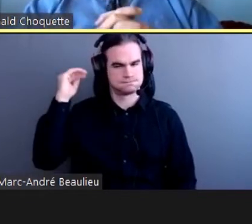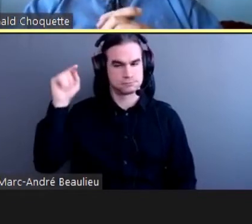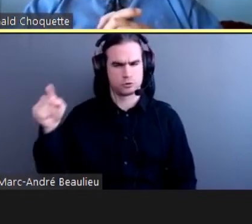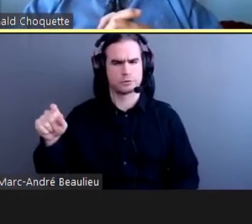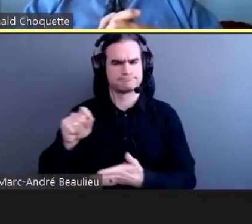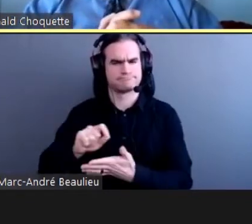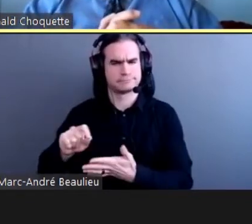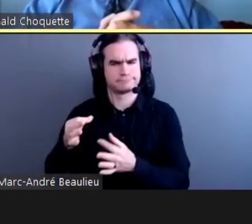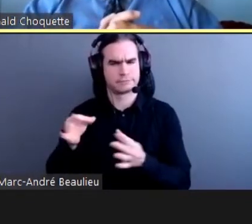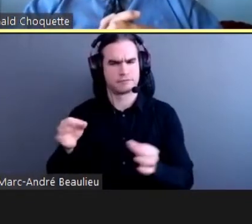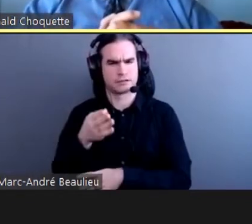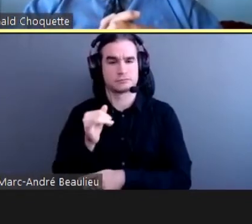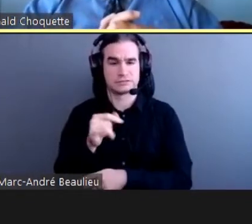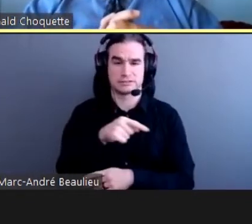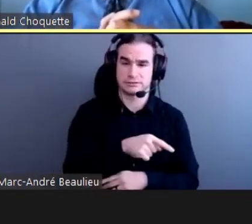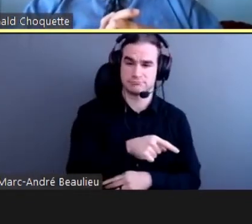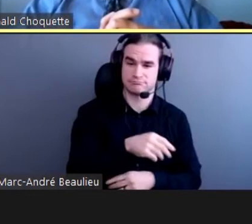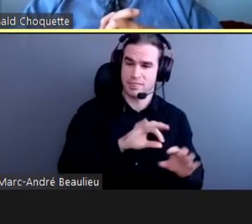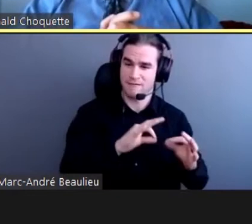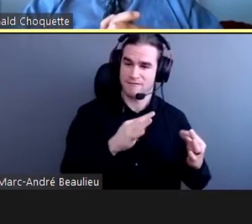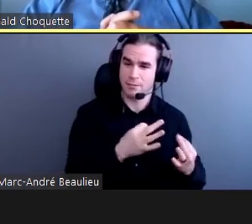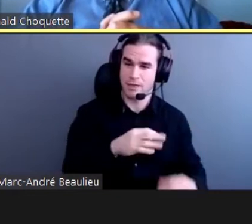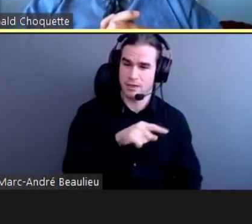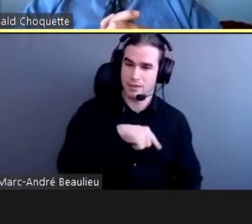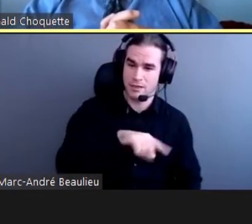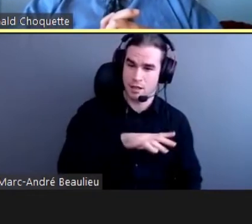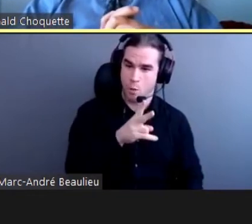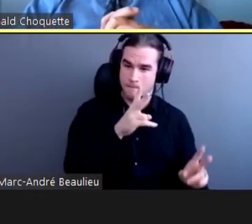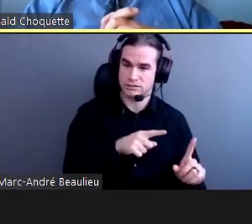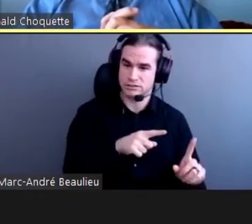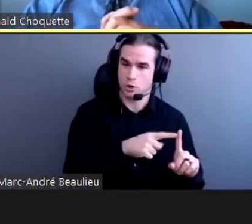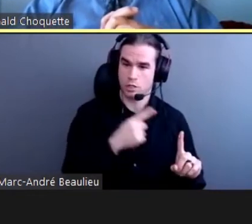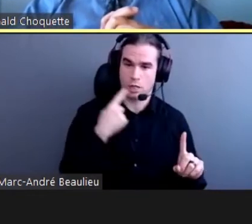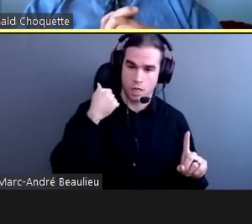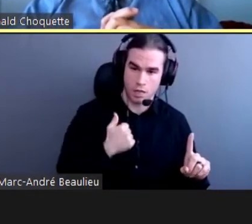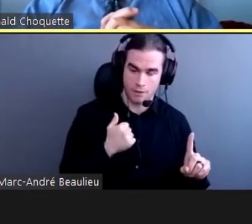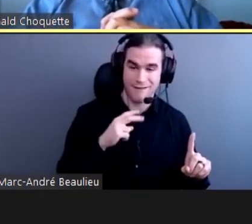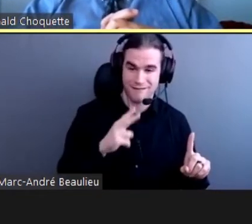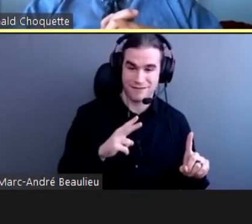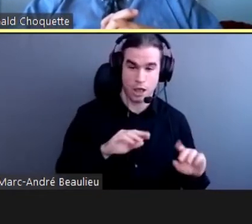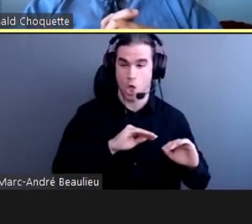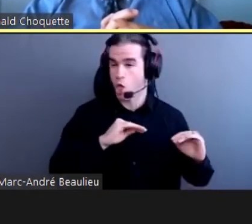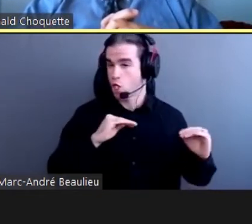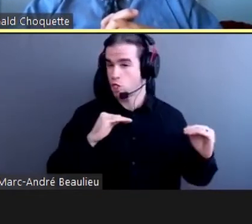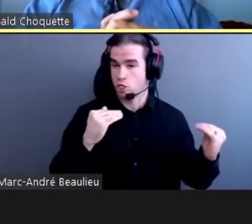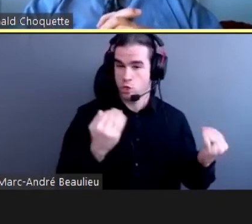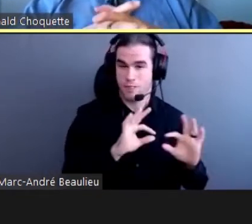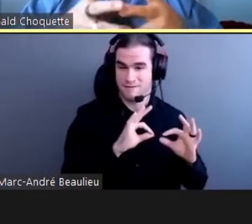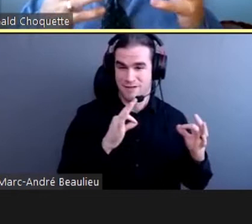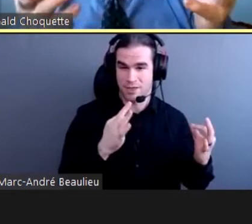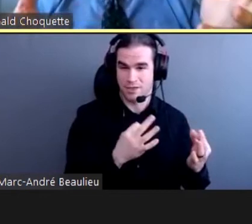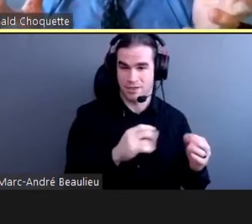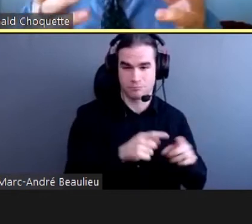écrit lorsqu'un membre de la famille a une perte auditive, toute la famille a un problème d'audition.